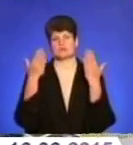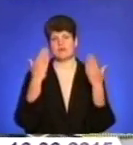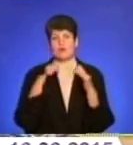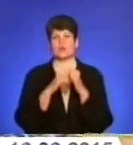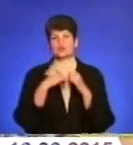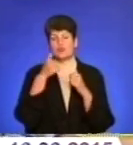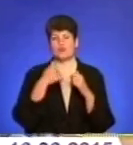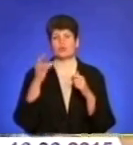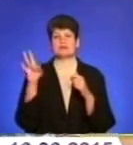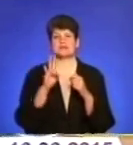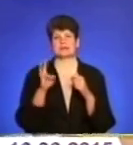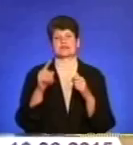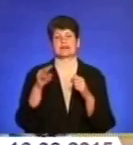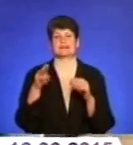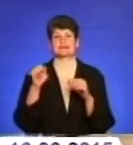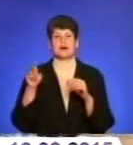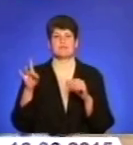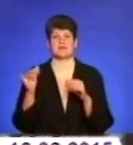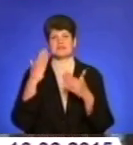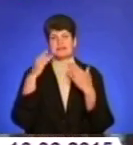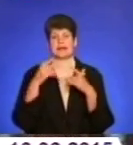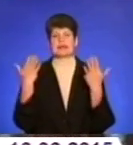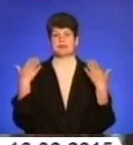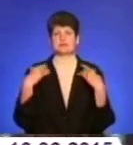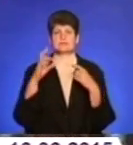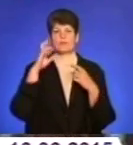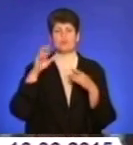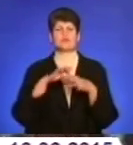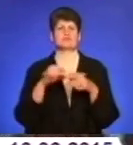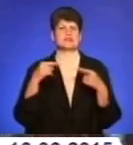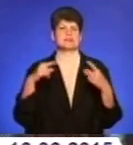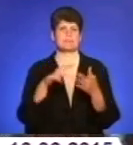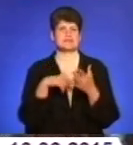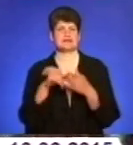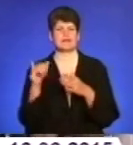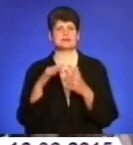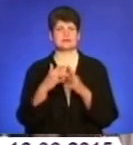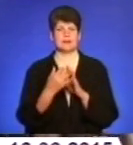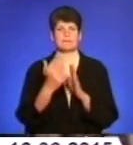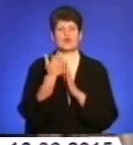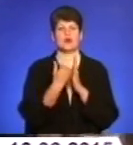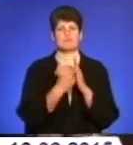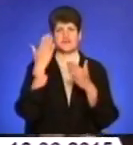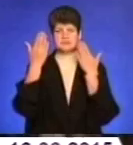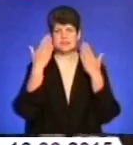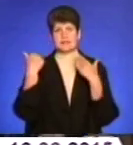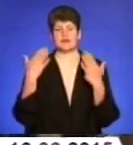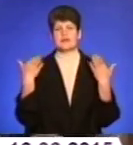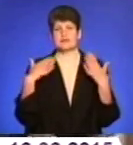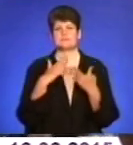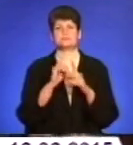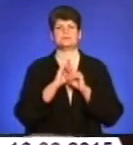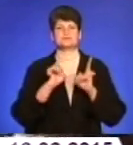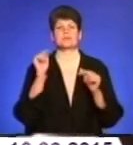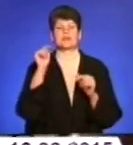Щороку християнський табір «Веселі канікули з Богом» проводять в різних містах і селах. Програма «Веселих канікул з Богом» є унікальною тим, що